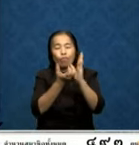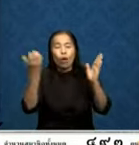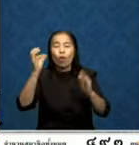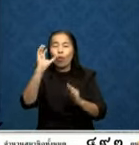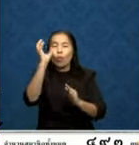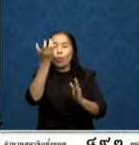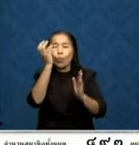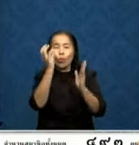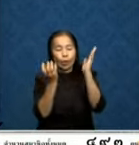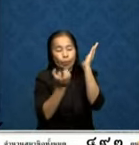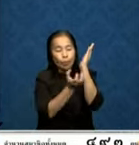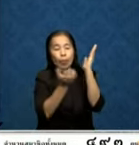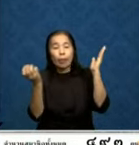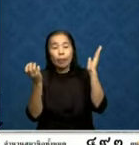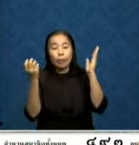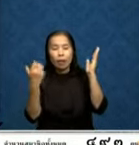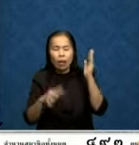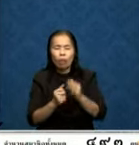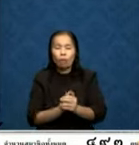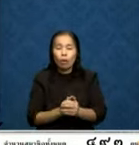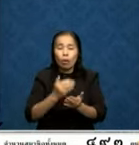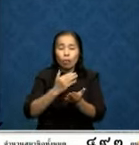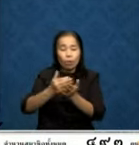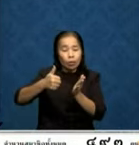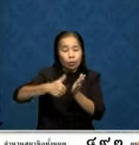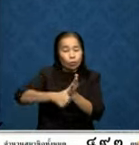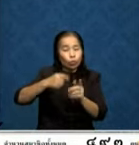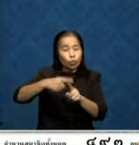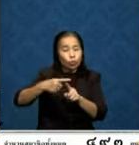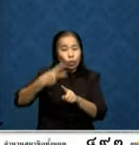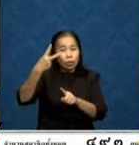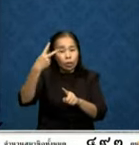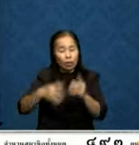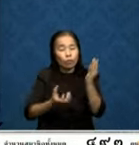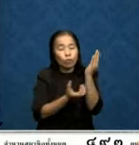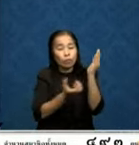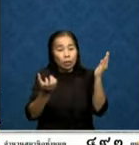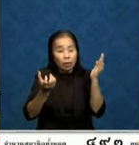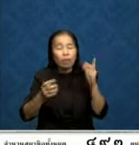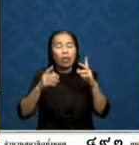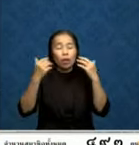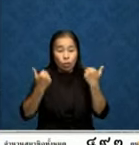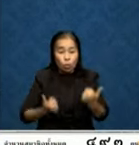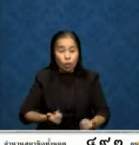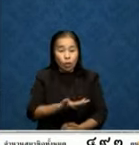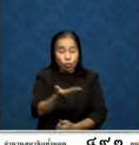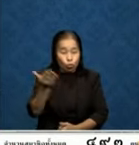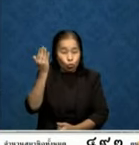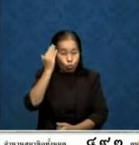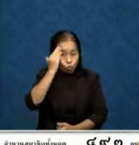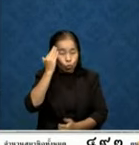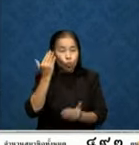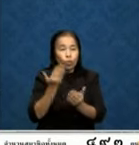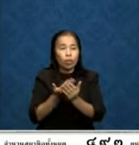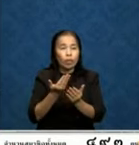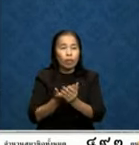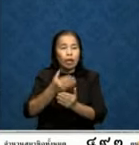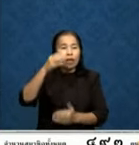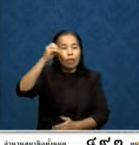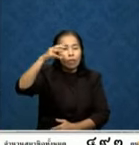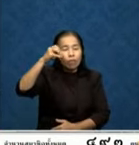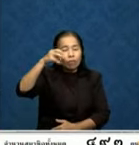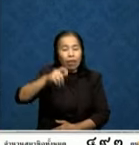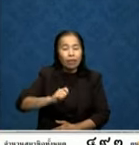าวบ้านเมื่อก่อน2เดือนอย่างน้อยครับเขาถึงปลดกันเดี๋ยวนี้ท่านทราบไหมครับว่าลืมจ่ายค่าไฟ7วันปลดเล